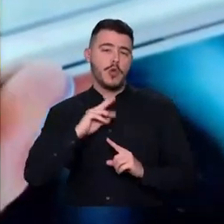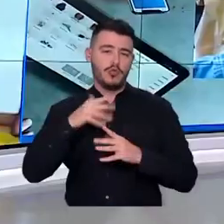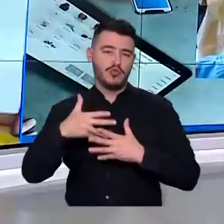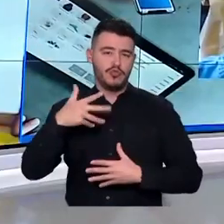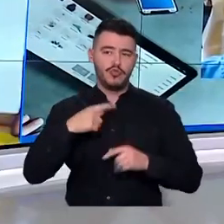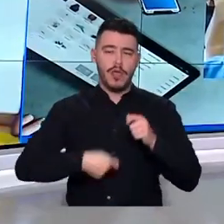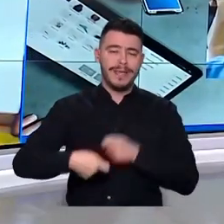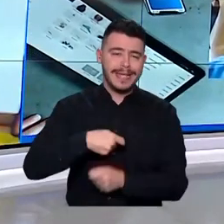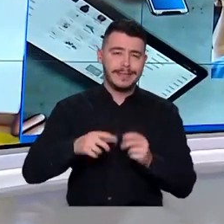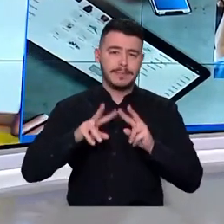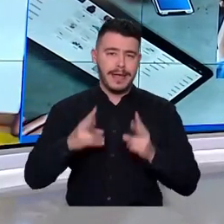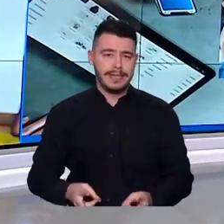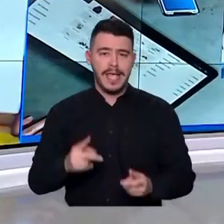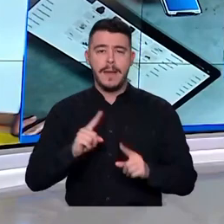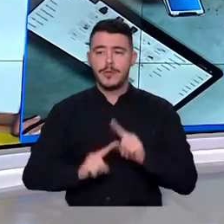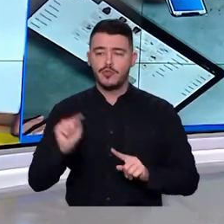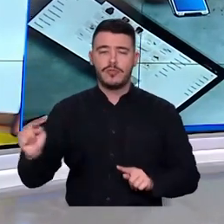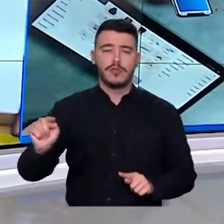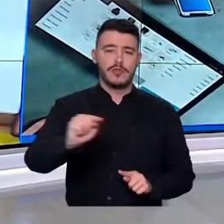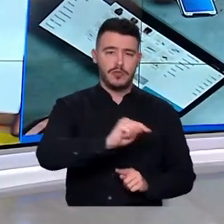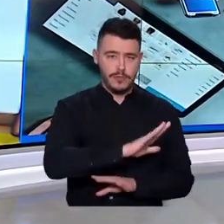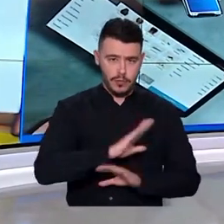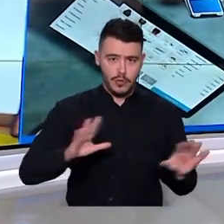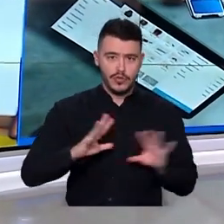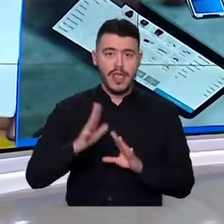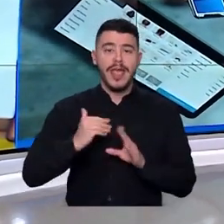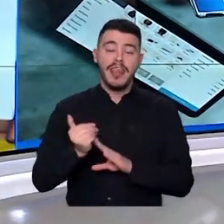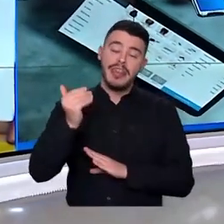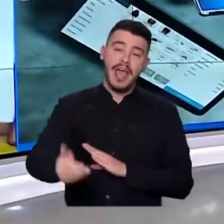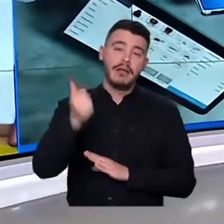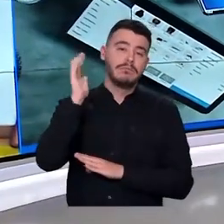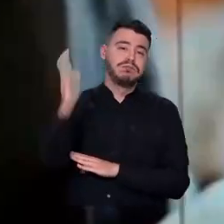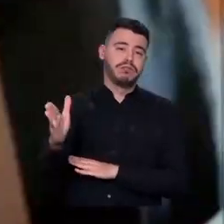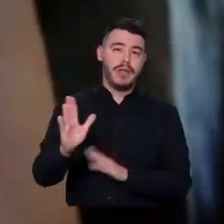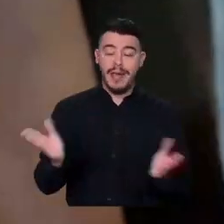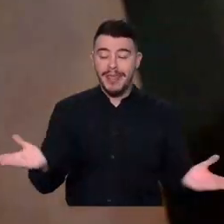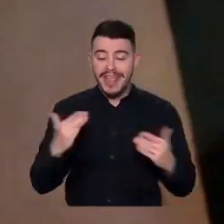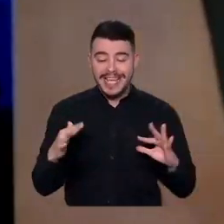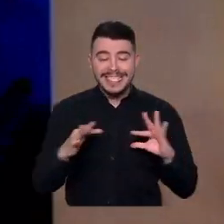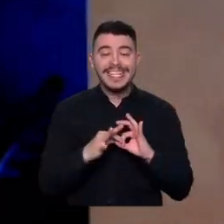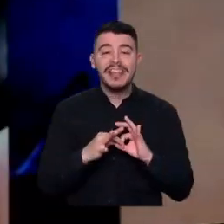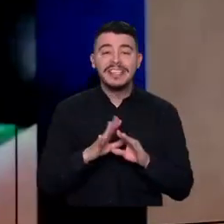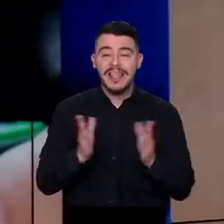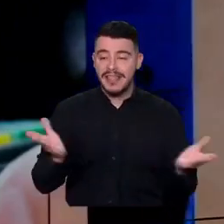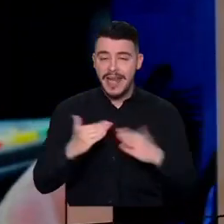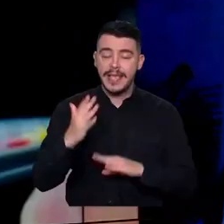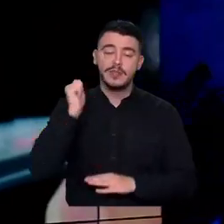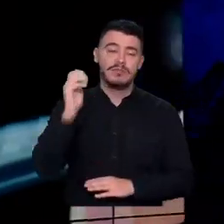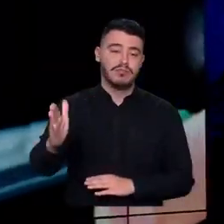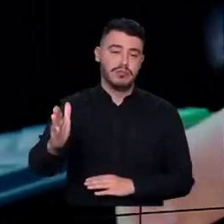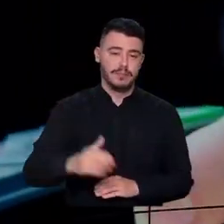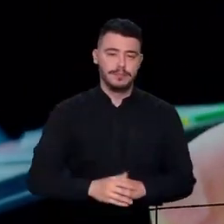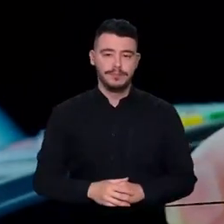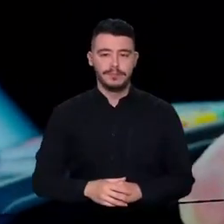και ήδη επηρεάζεται η αγορά αυτά εί κό μου σε ευχαριστώ πολύ τα αυτονόητα που μπορεί να γίνονται σε όλο τον πολιτισμένο κόσμο τα